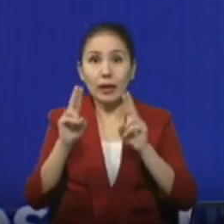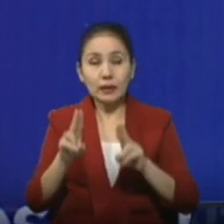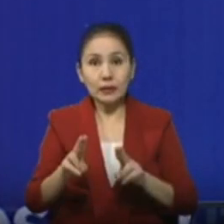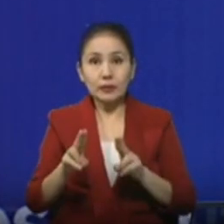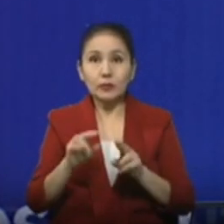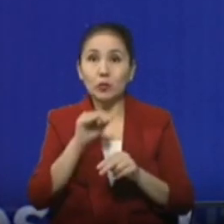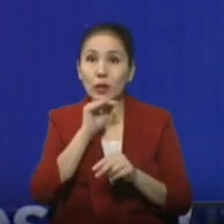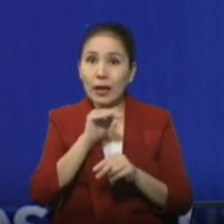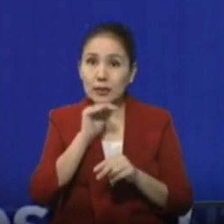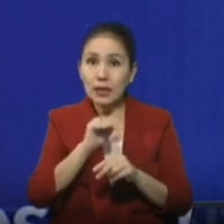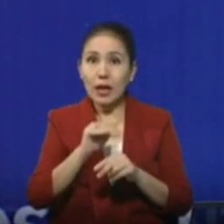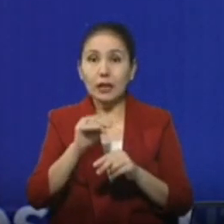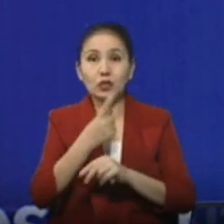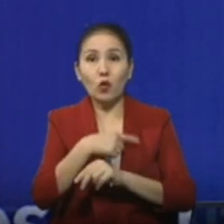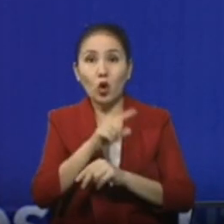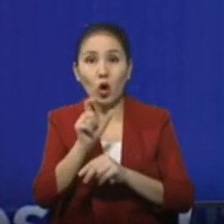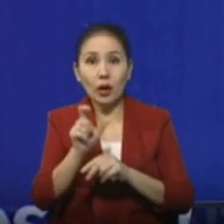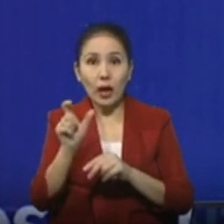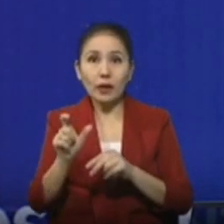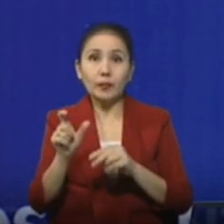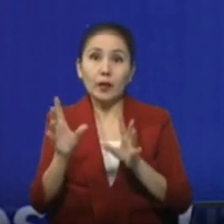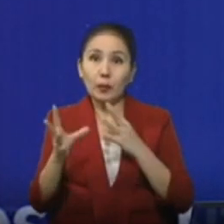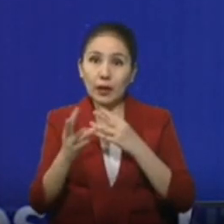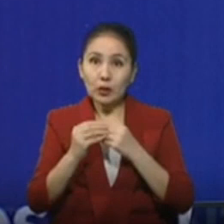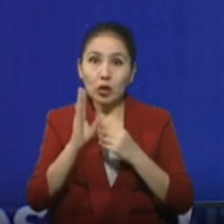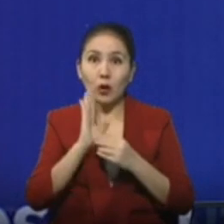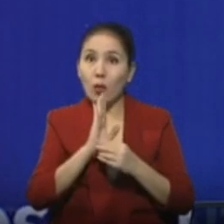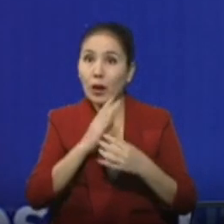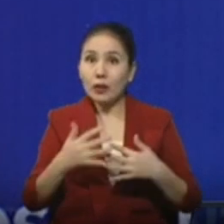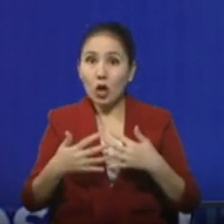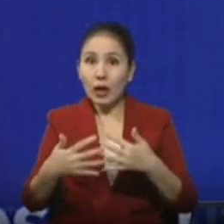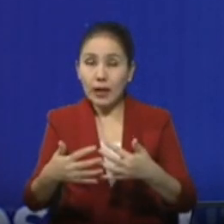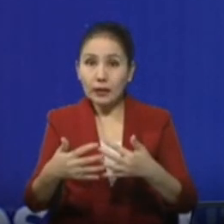mutaxassislar, shifokorlar bilan bir qatorda shu homiladorlarni